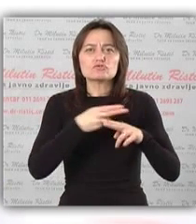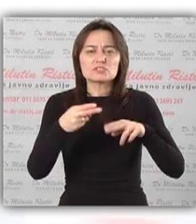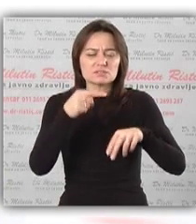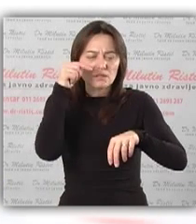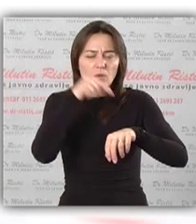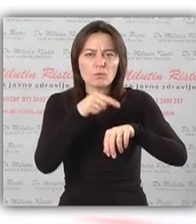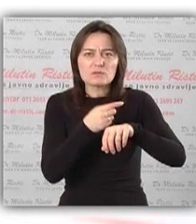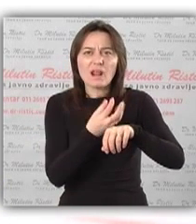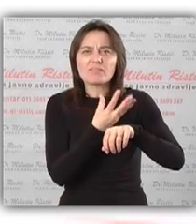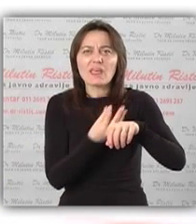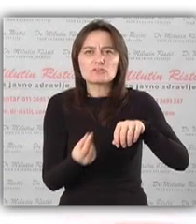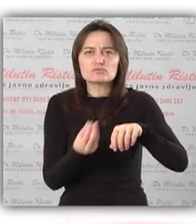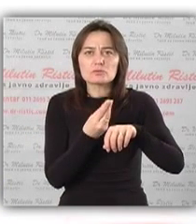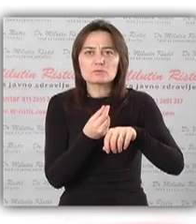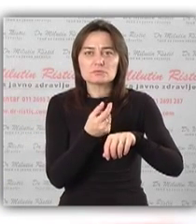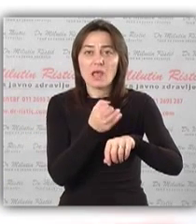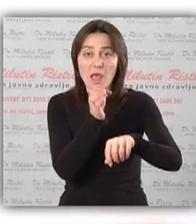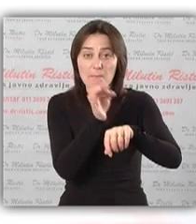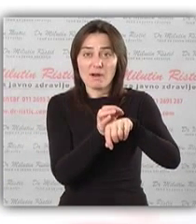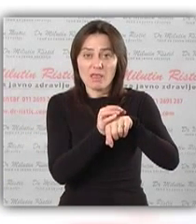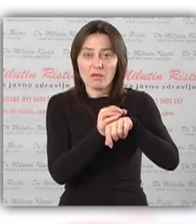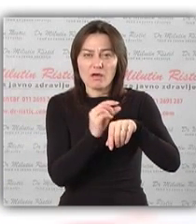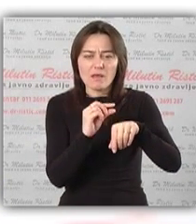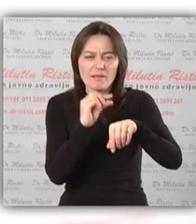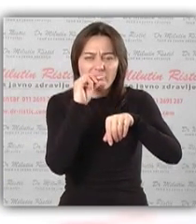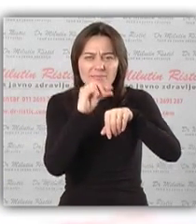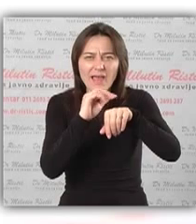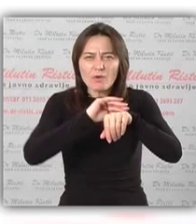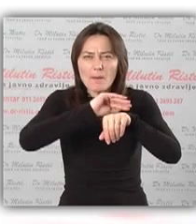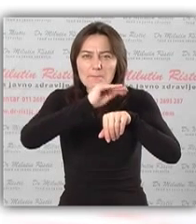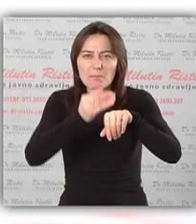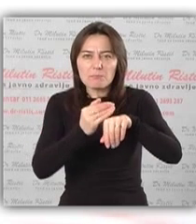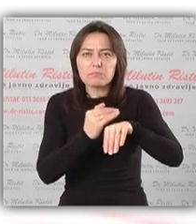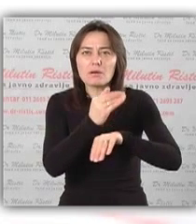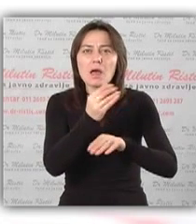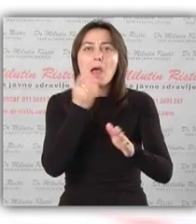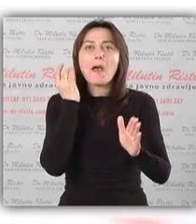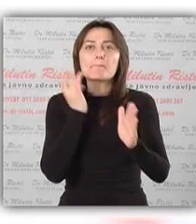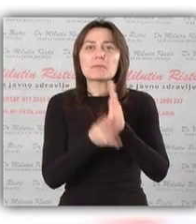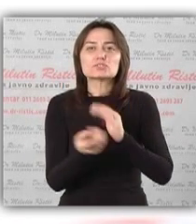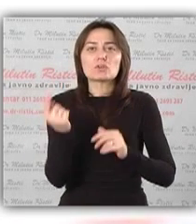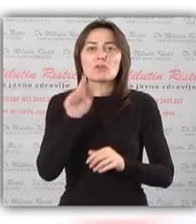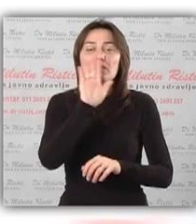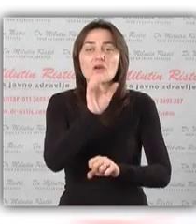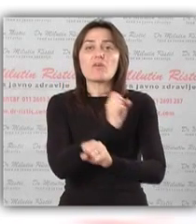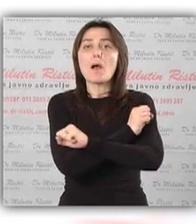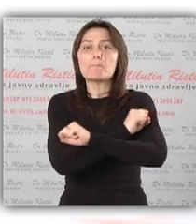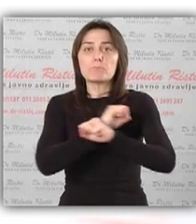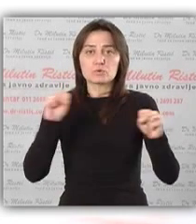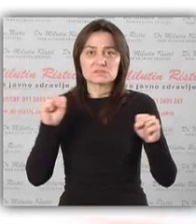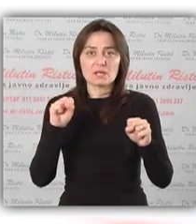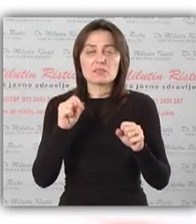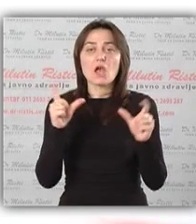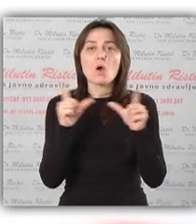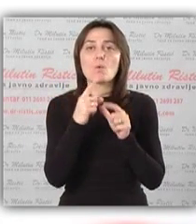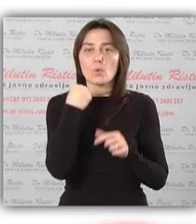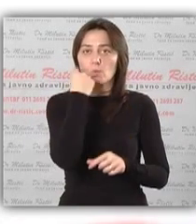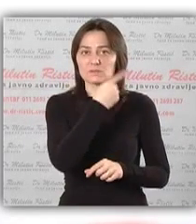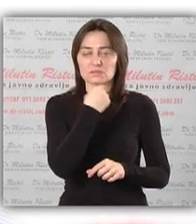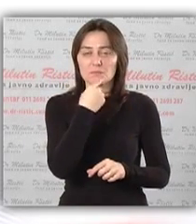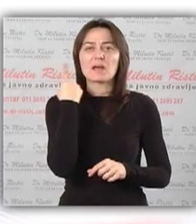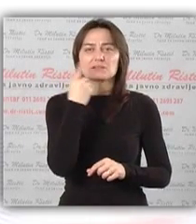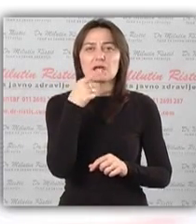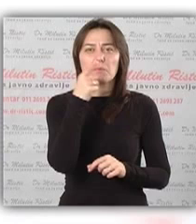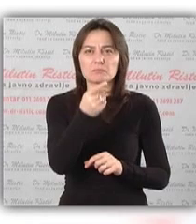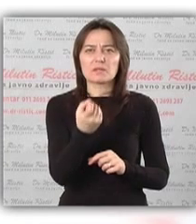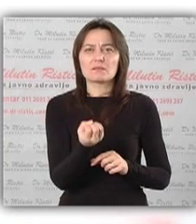je ispunjen bistrom tečnošću. Pošto je plik odvojen vrlo tankom membranom, vrlo brzo dolazi do njegovog pucanja ili